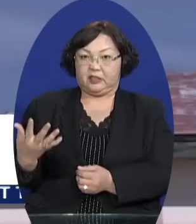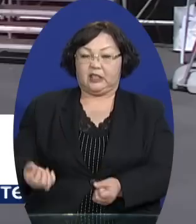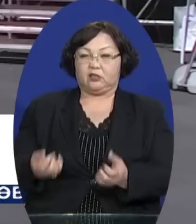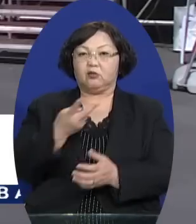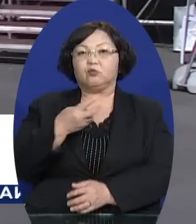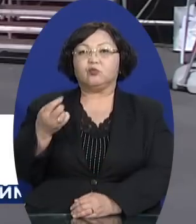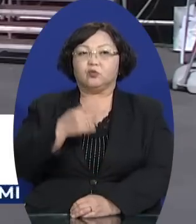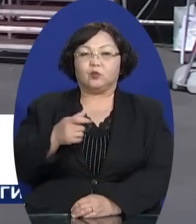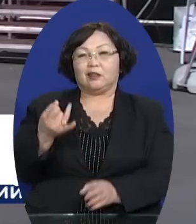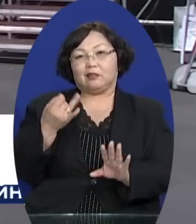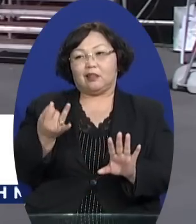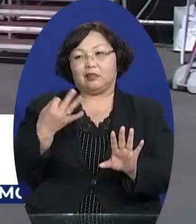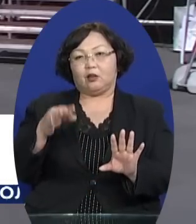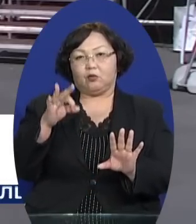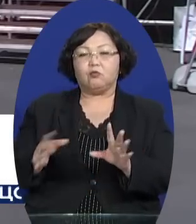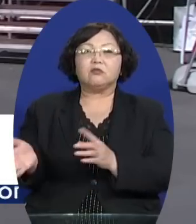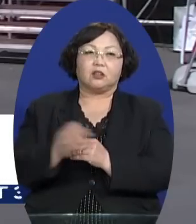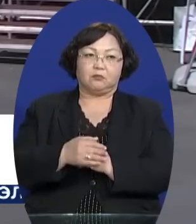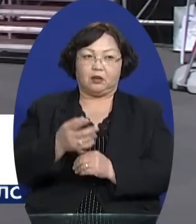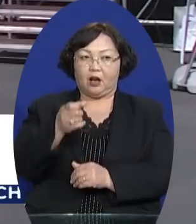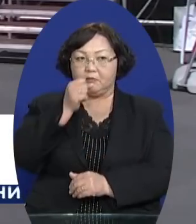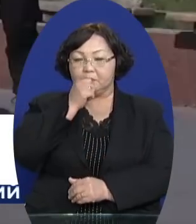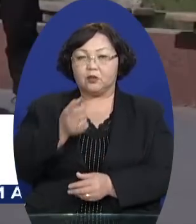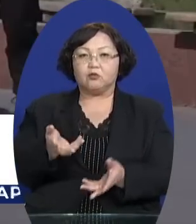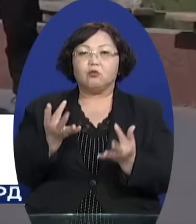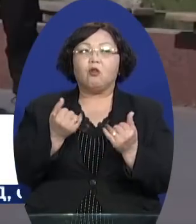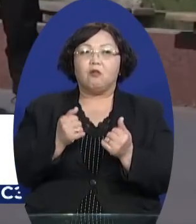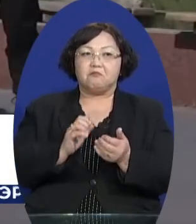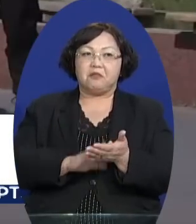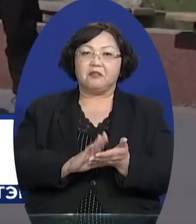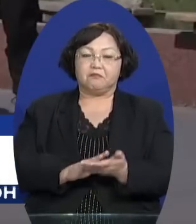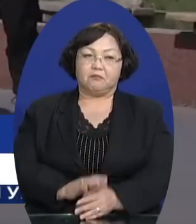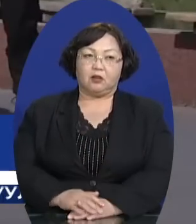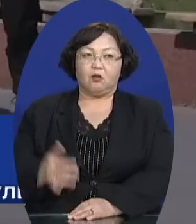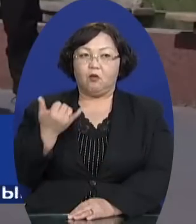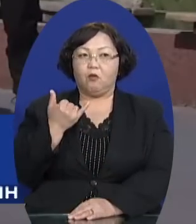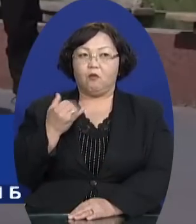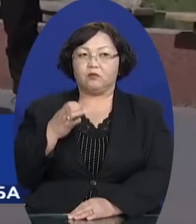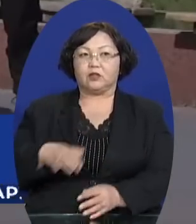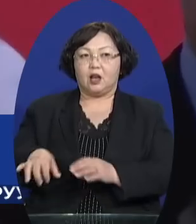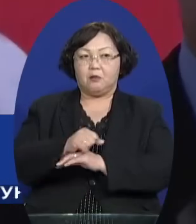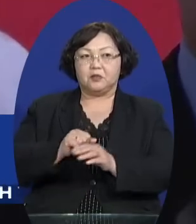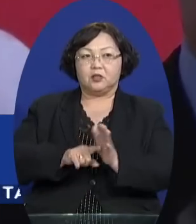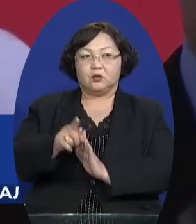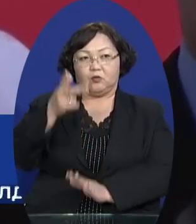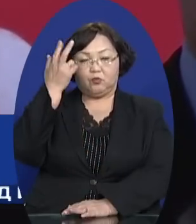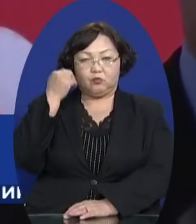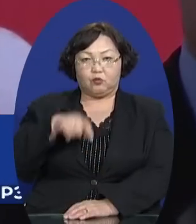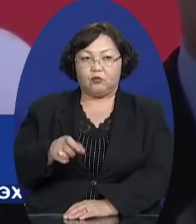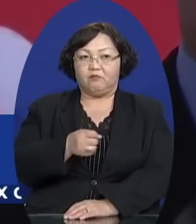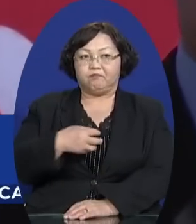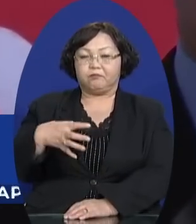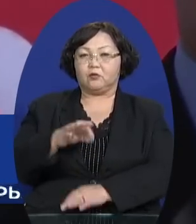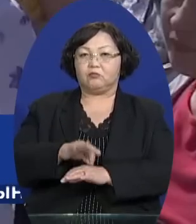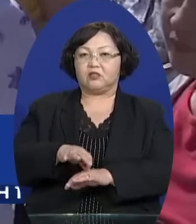Үүний 70-80% нас ордог гэх харамсалтай тоо байна. Увсай аймагт өрнсөн энэхүү аяны эхний 3 өдрийн байдлаар хавдрын 10